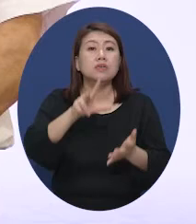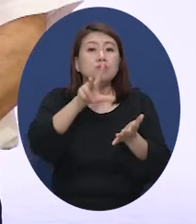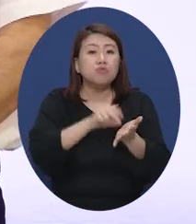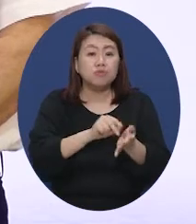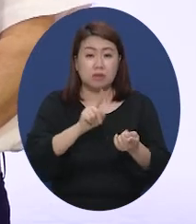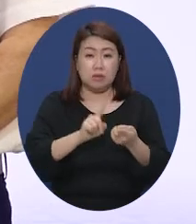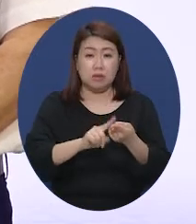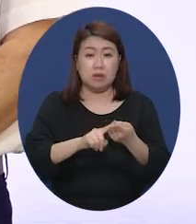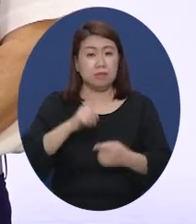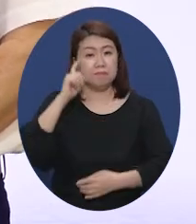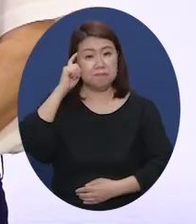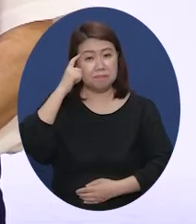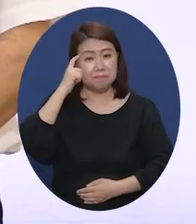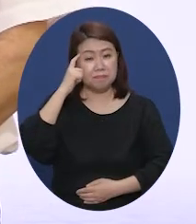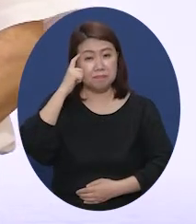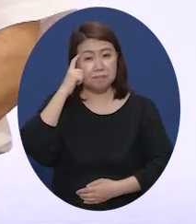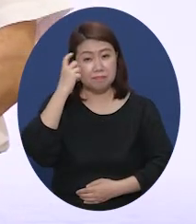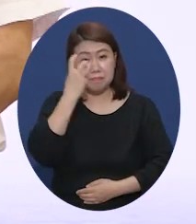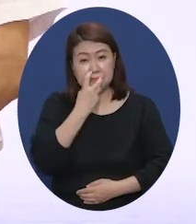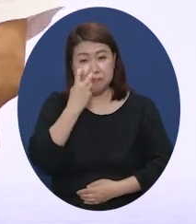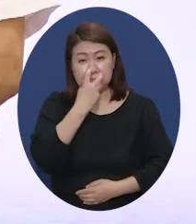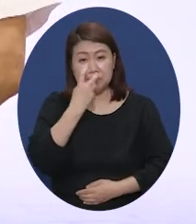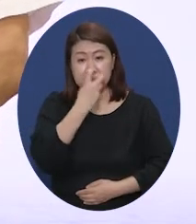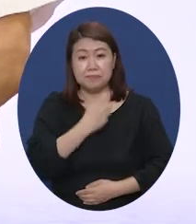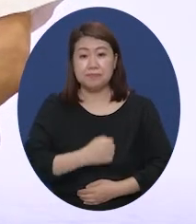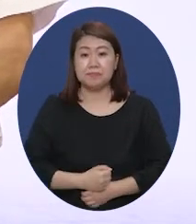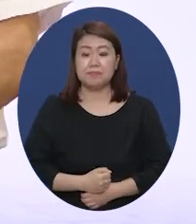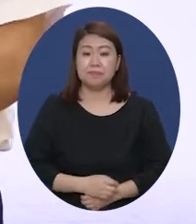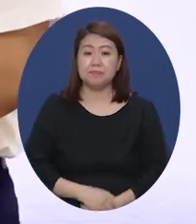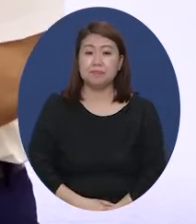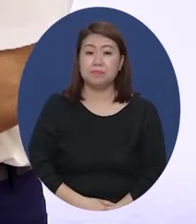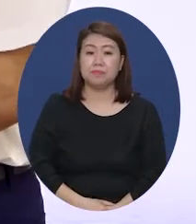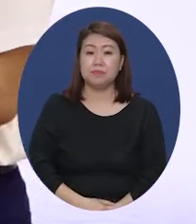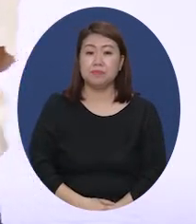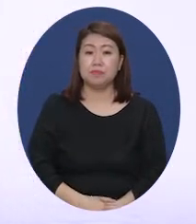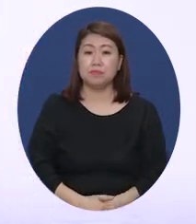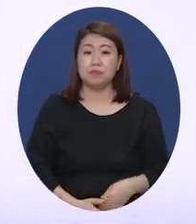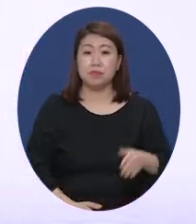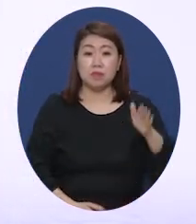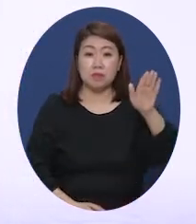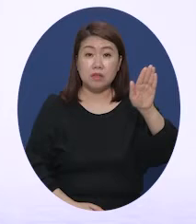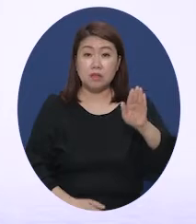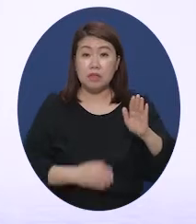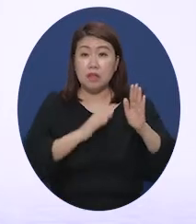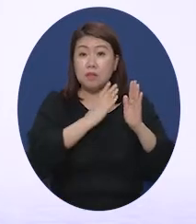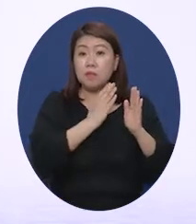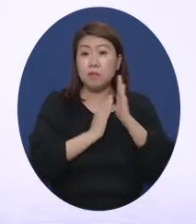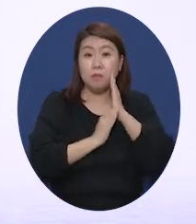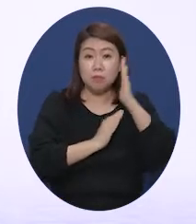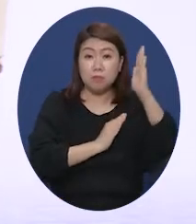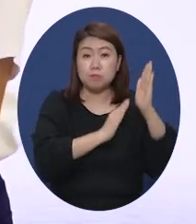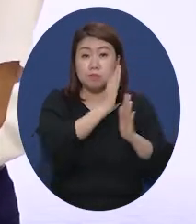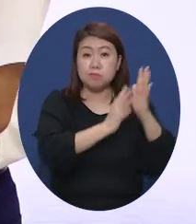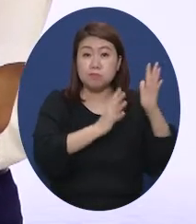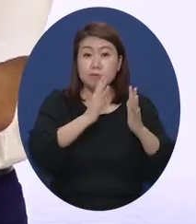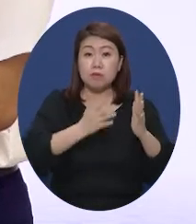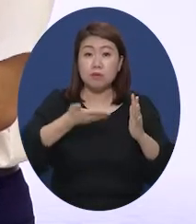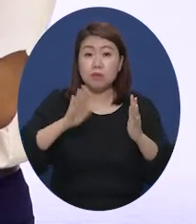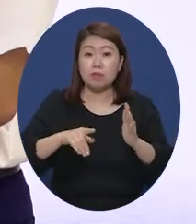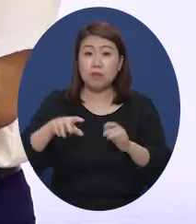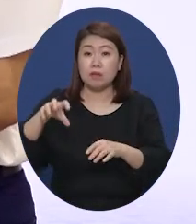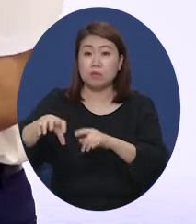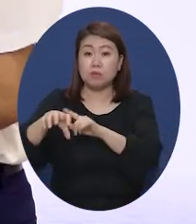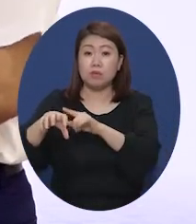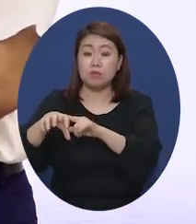우리는 그 문제에 대해서 한번 살펴볼 필요가 있다고 봅니다. 왼쪽 사진을 보면 이쪽은 완전하게 열대우림 그 자체죠. 그런데